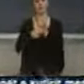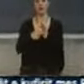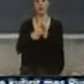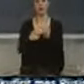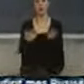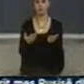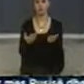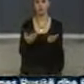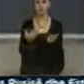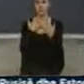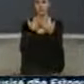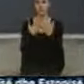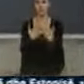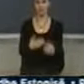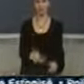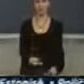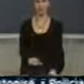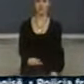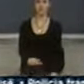sigurisë? Falenderit.